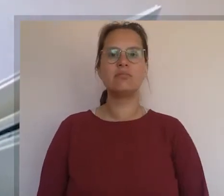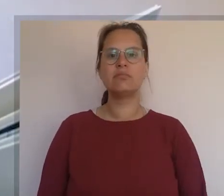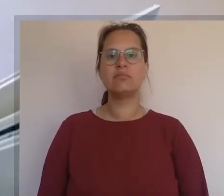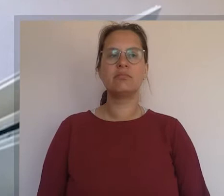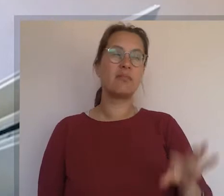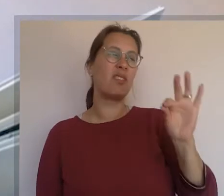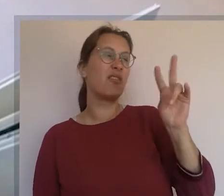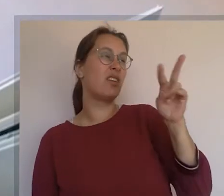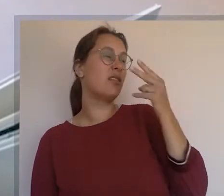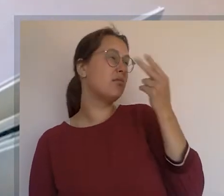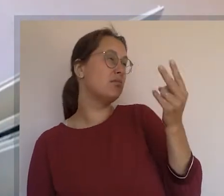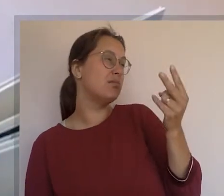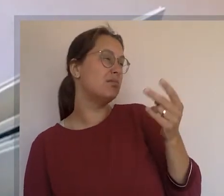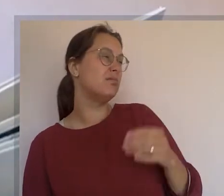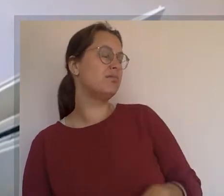Zal ik tv kijken?